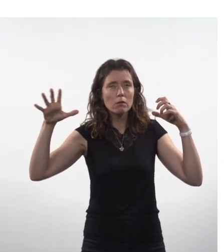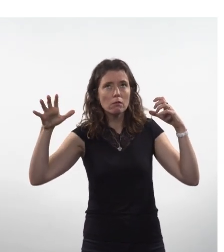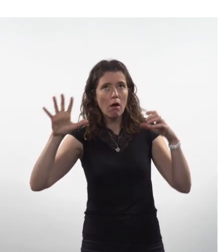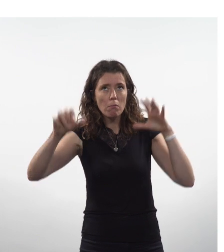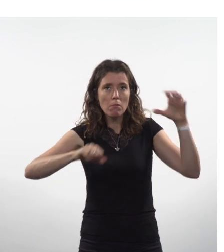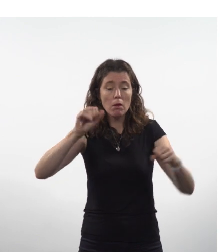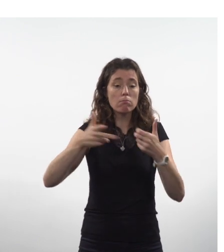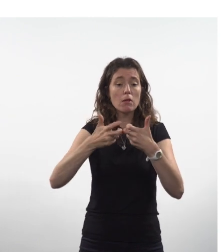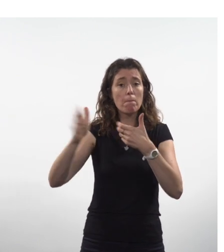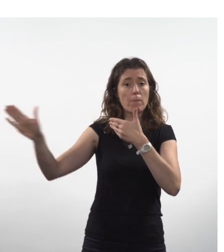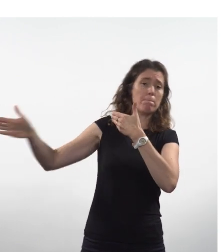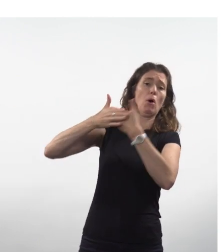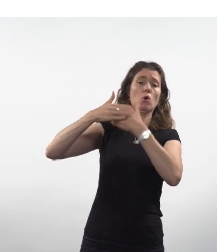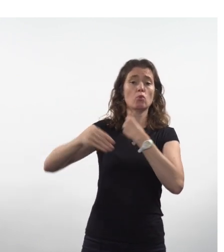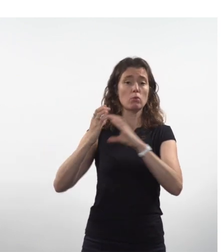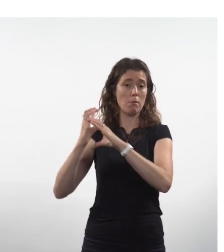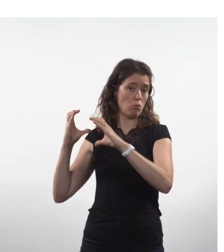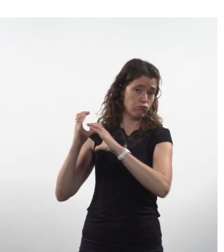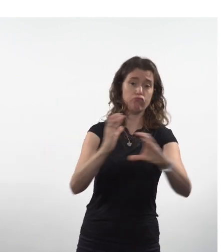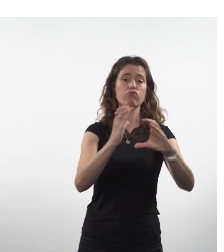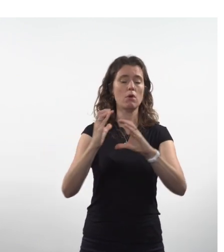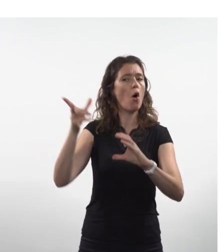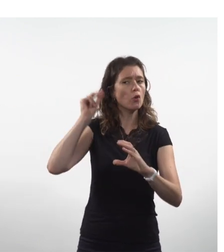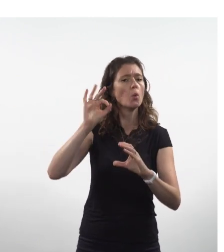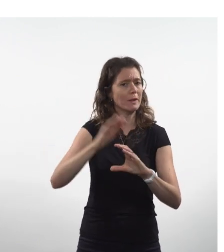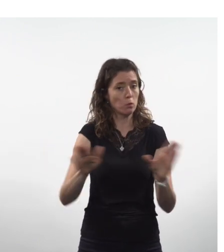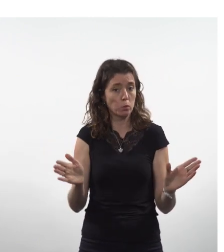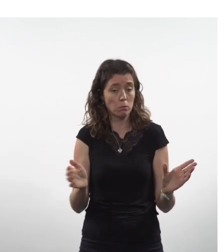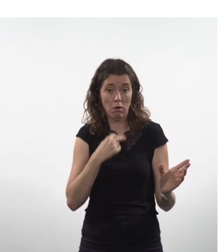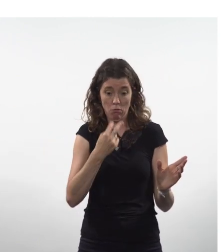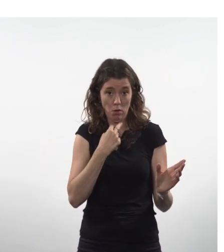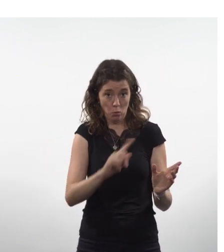une porte qui claque, un camion qui passe, etc. Euh,